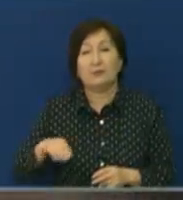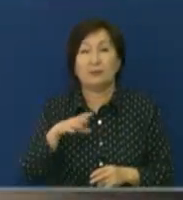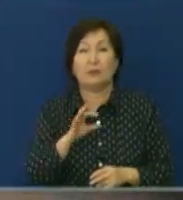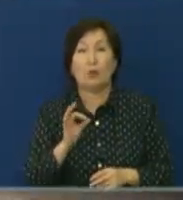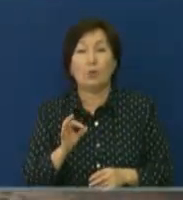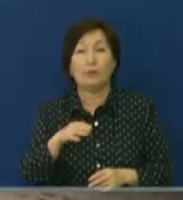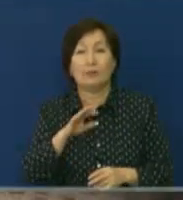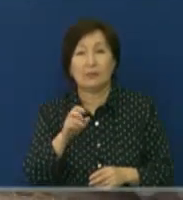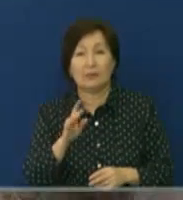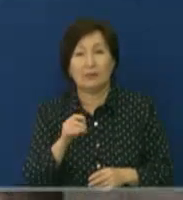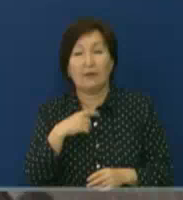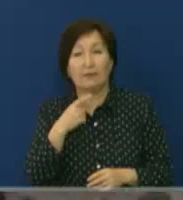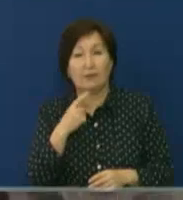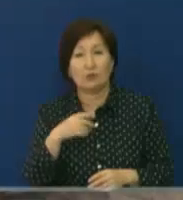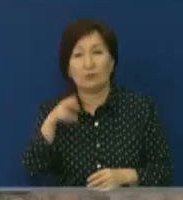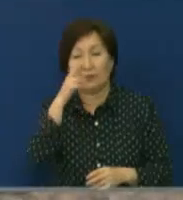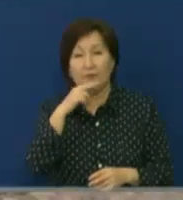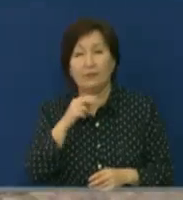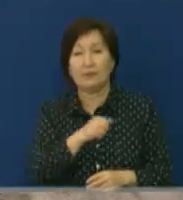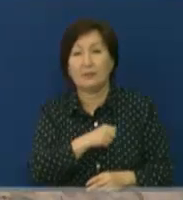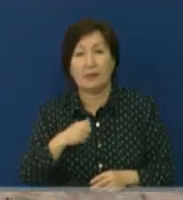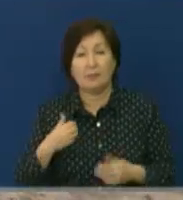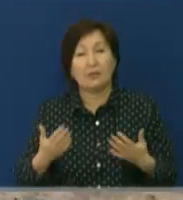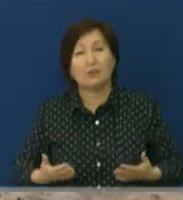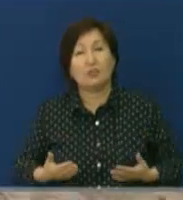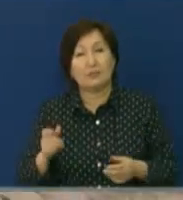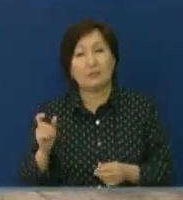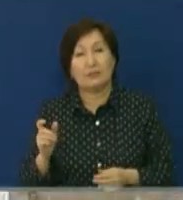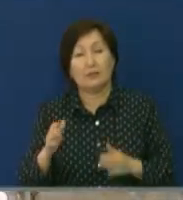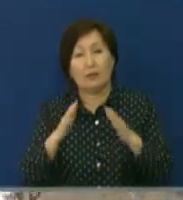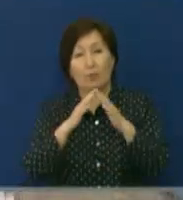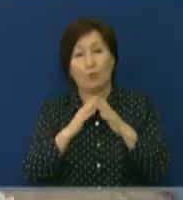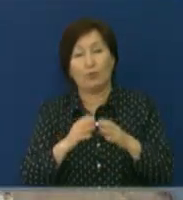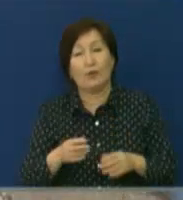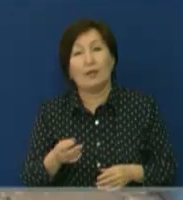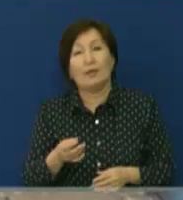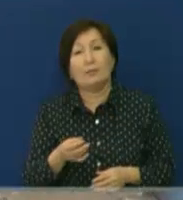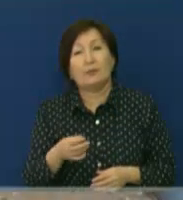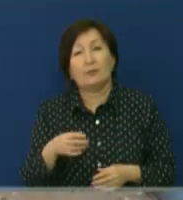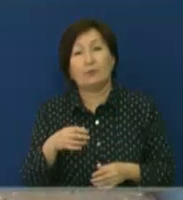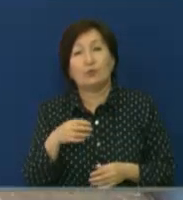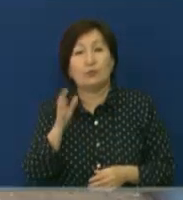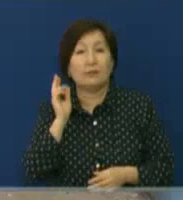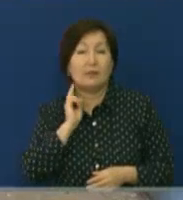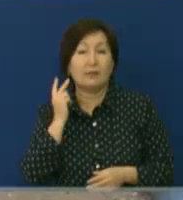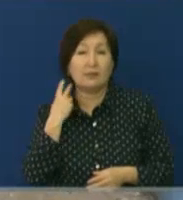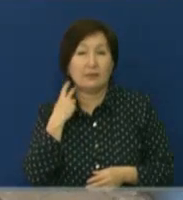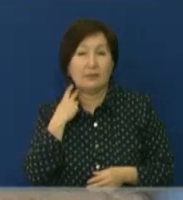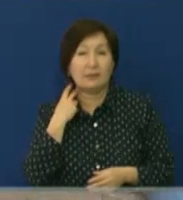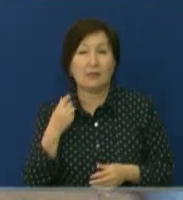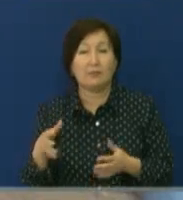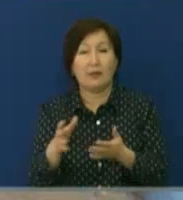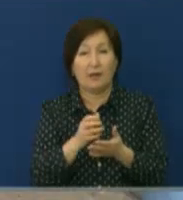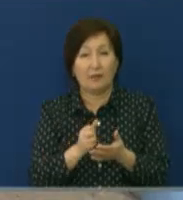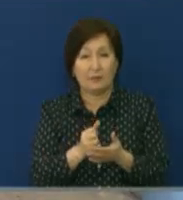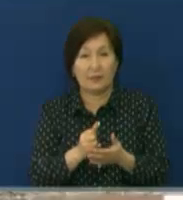население также виновата в создавшейся ситуации так как не вовремя оплачивает услуги по вывозу мусора кроме того